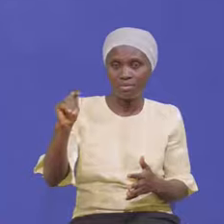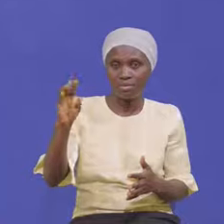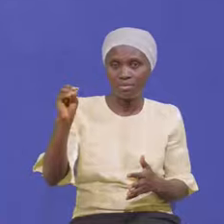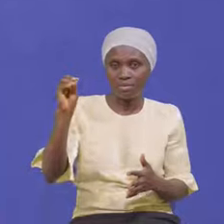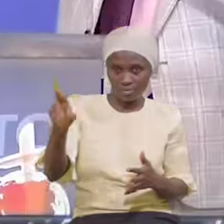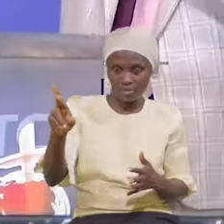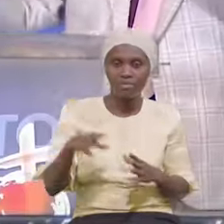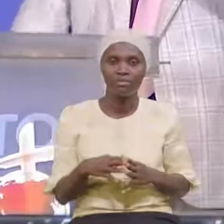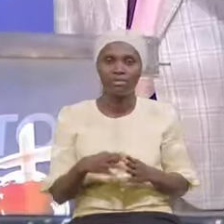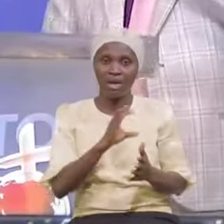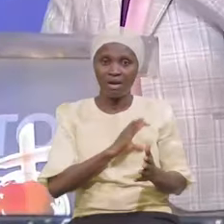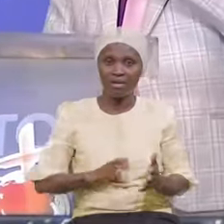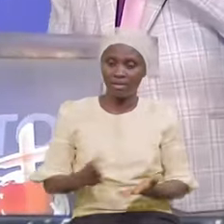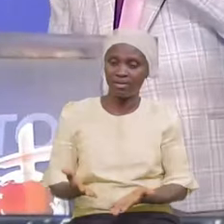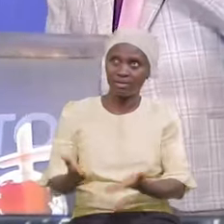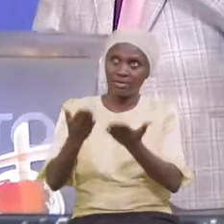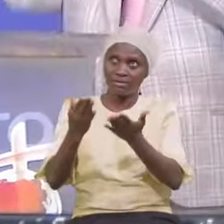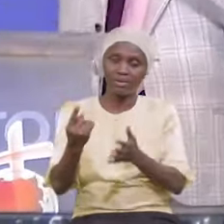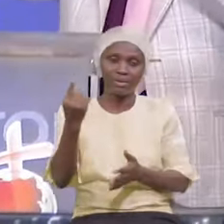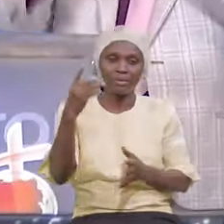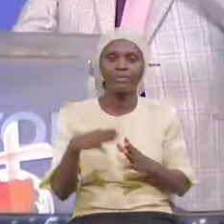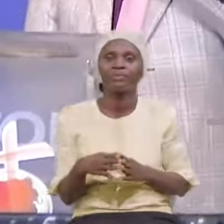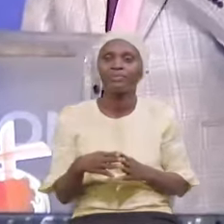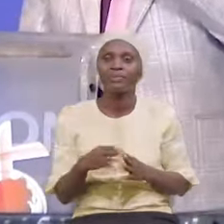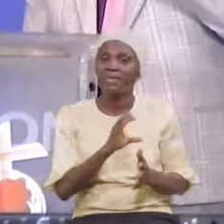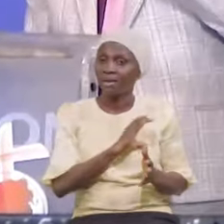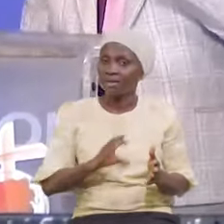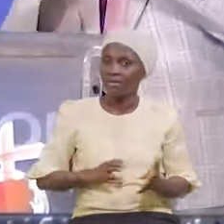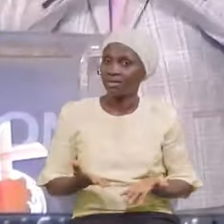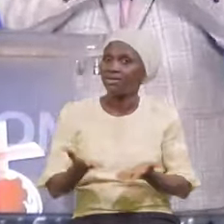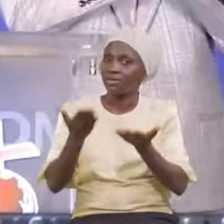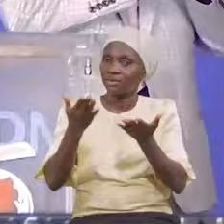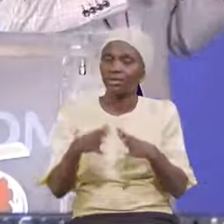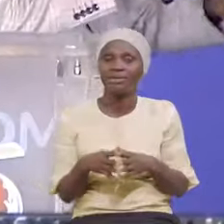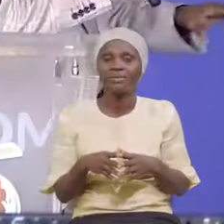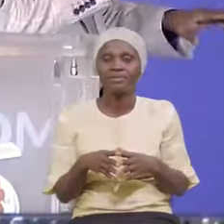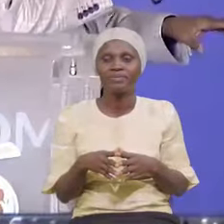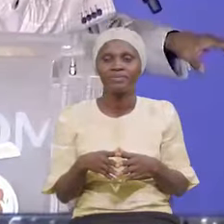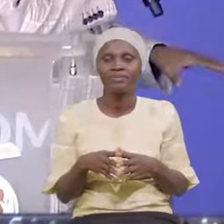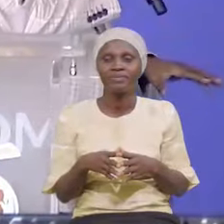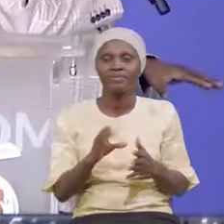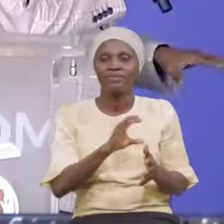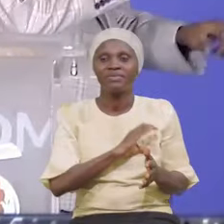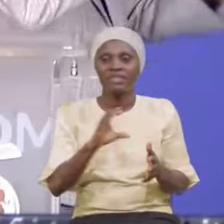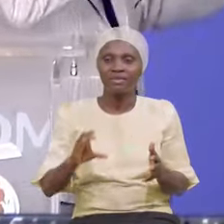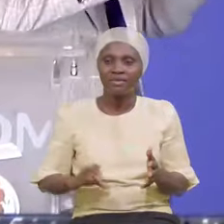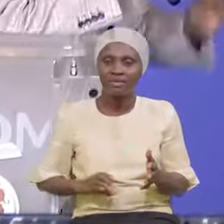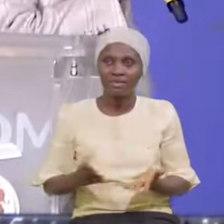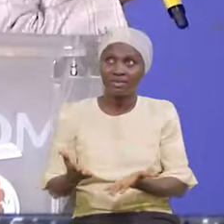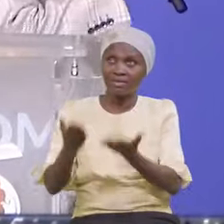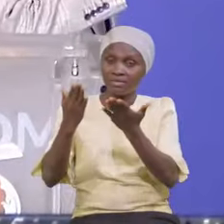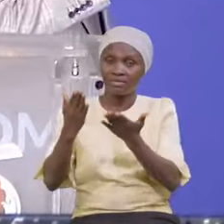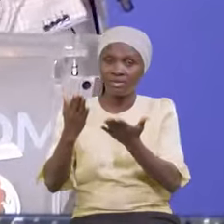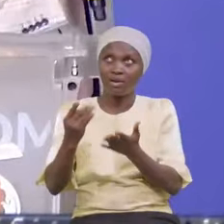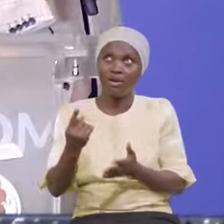మధ్యవర్తి. Christ lifted up. క్రీస్తు హెచ్చించబడి ఉన్నాడు. Christ exalted. క్రీస్తు ఔన్నత్యానికి చేరుకొని ఉన్నాడు. Christ lifted up for you